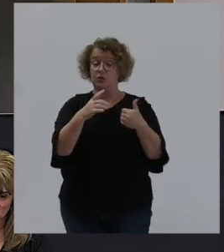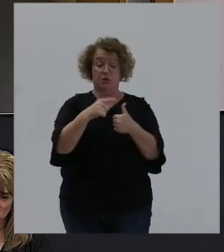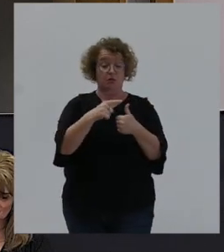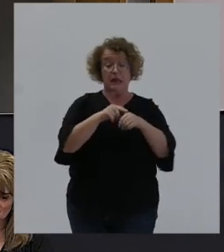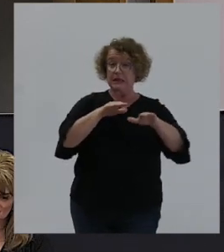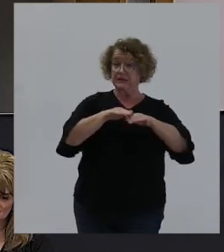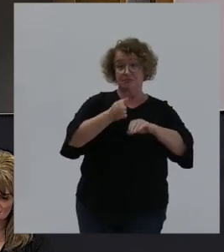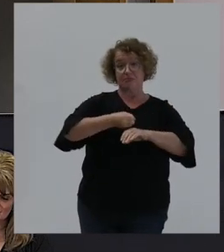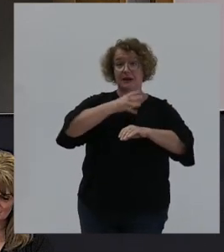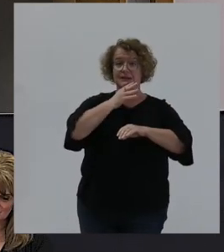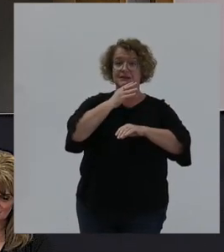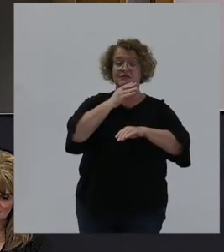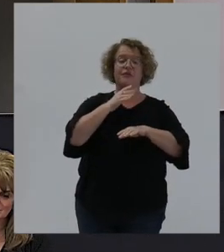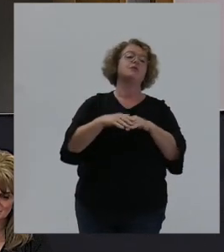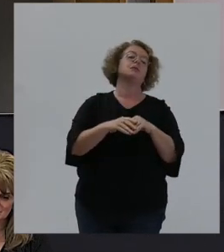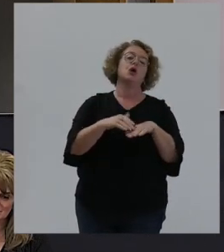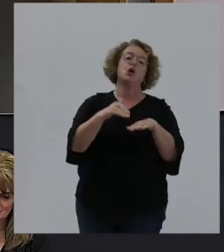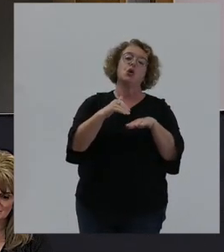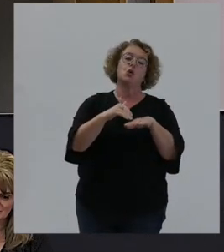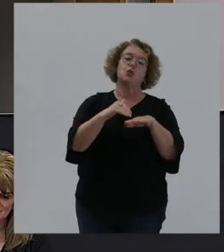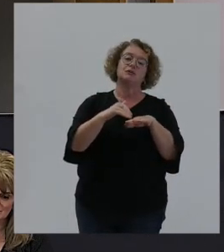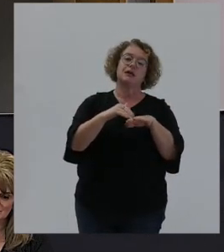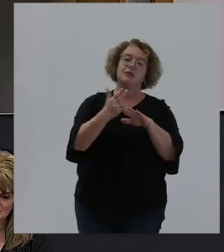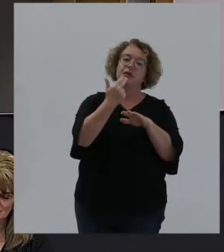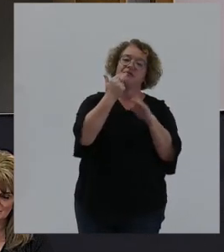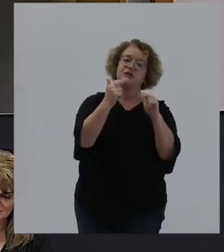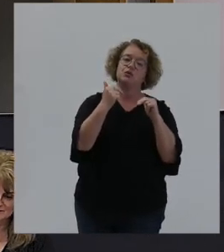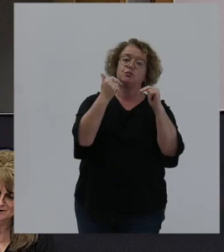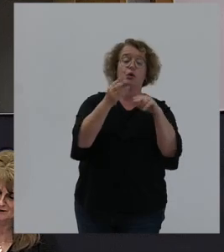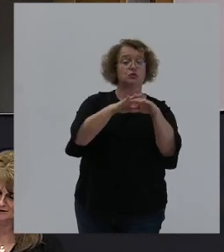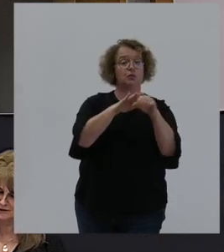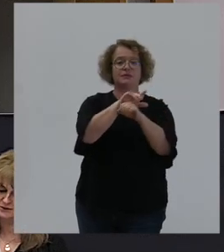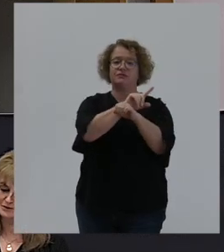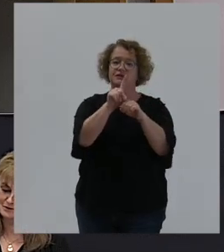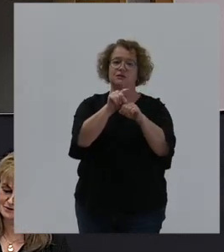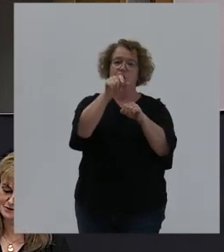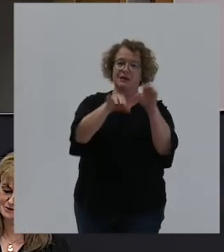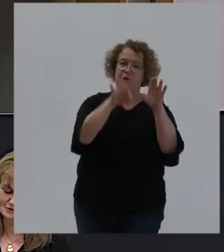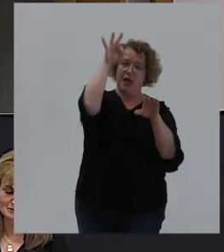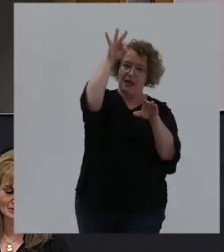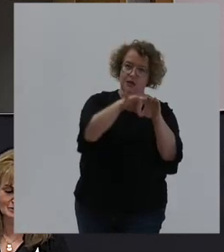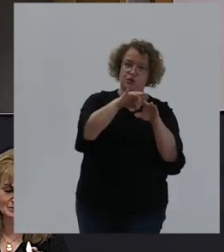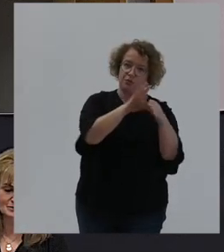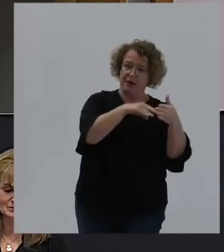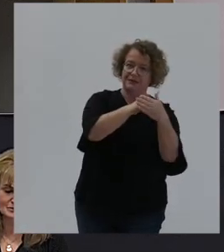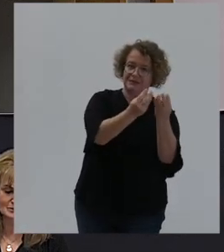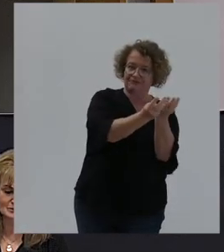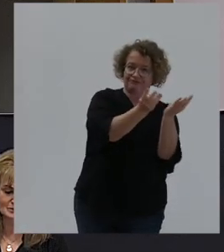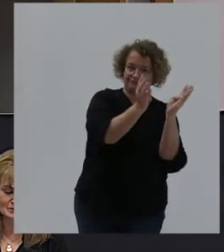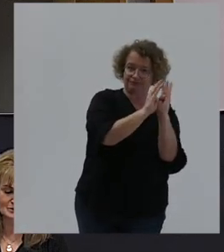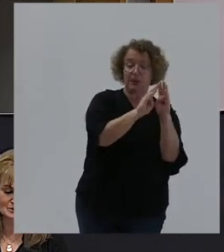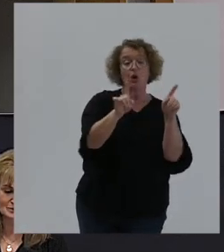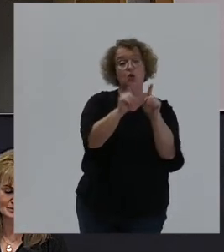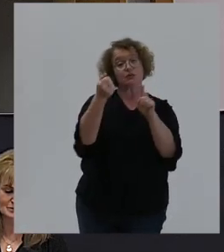est très très pratique, c'est les conseils de perfectionnement. Mais ça ne suffit pas. Il y a évidemment des élus dans les instances. Et puis, il y a surtout des modes